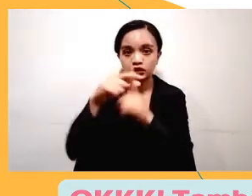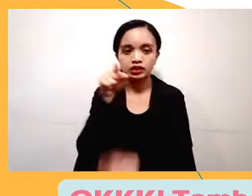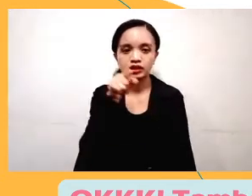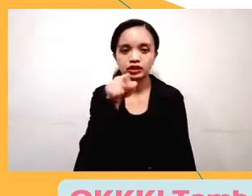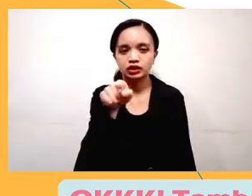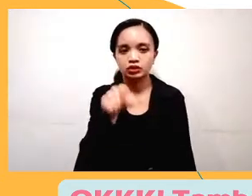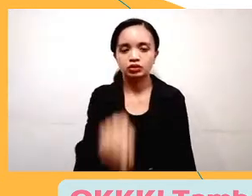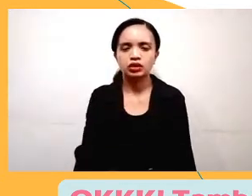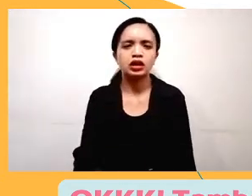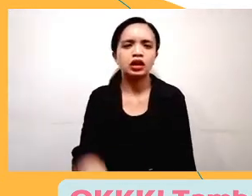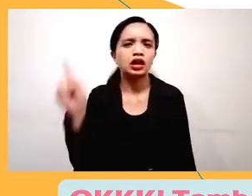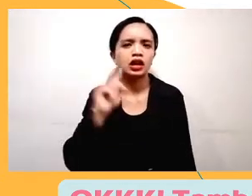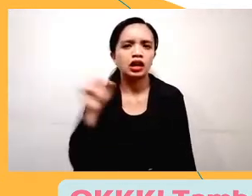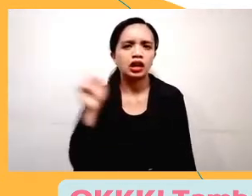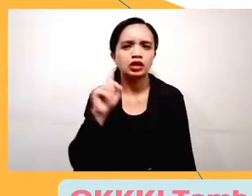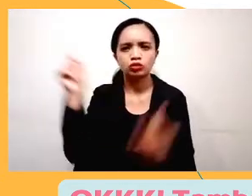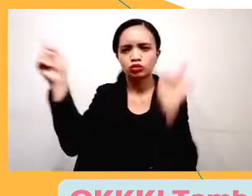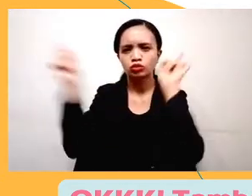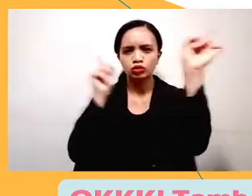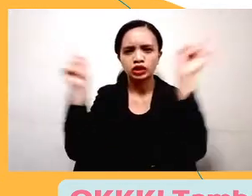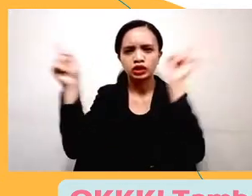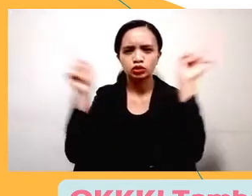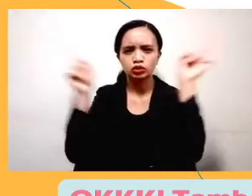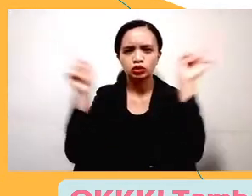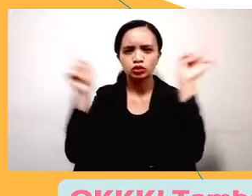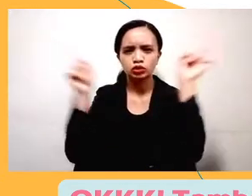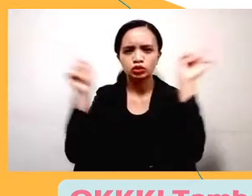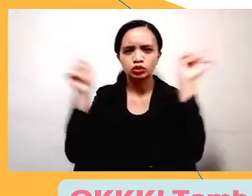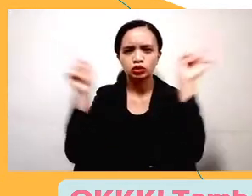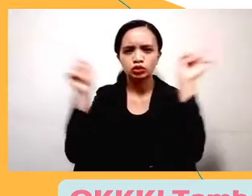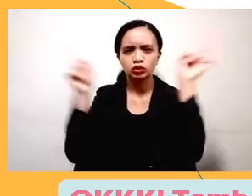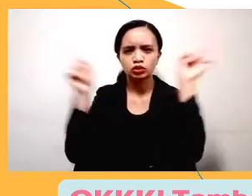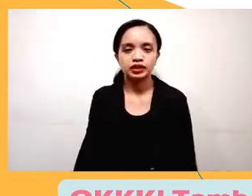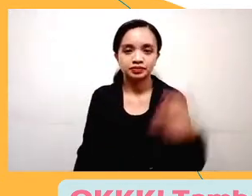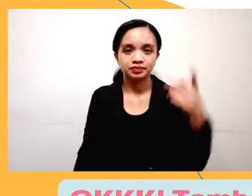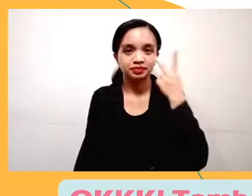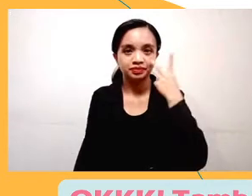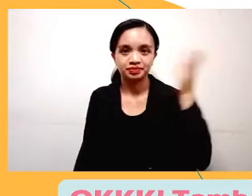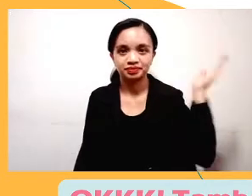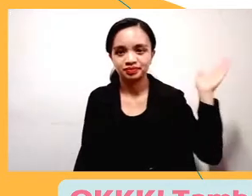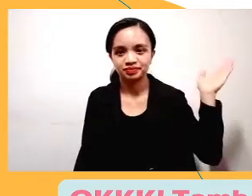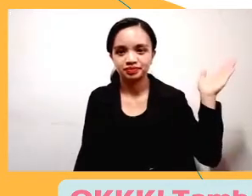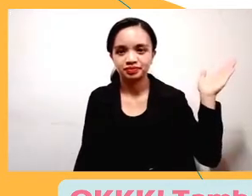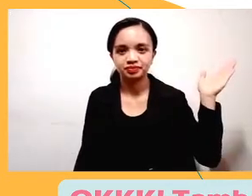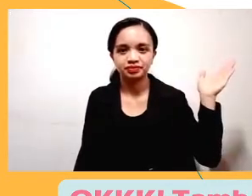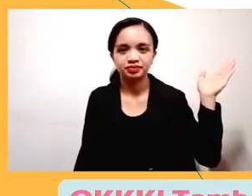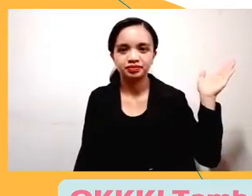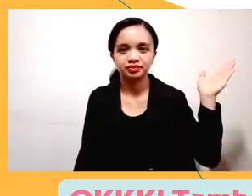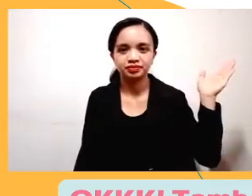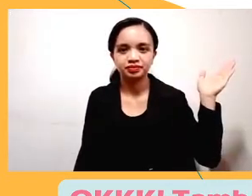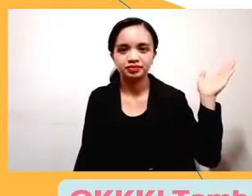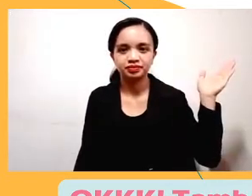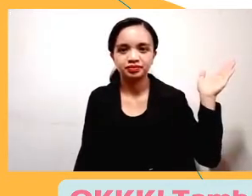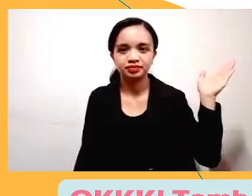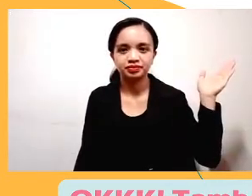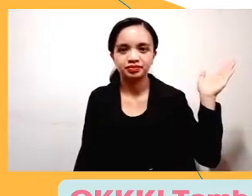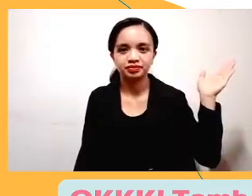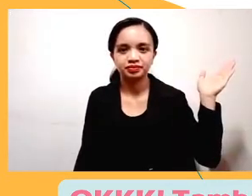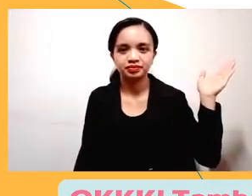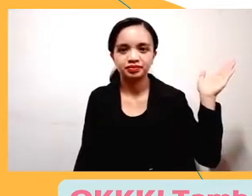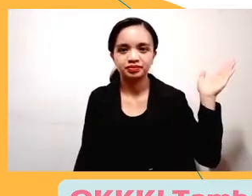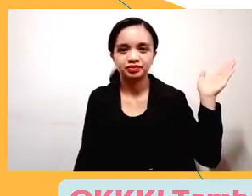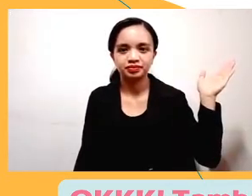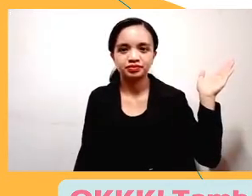Ano ba ang gesture ng ikaw? Pwedeng ganyan. Diba? Kapag ka normal lang,